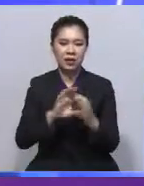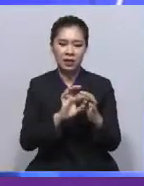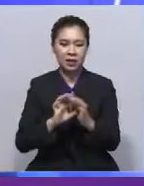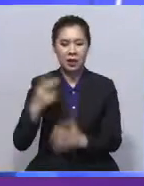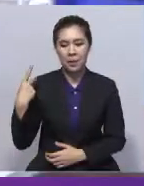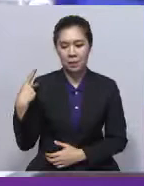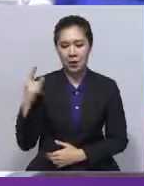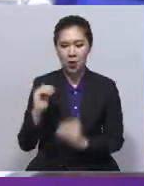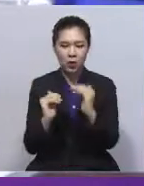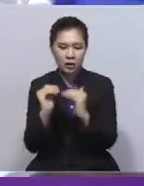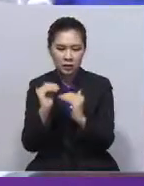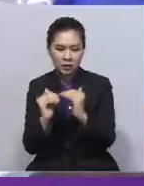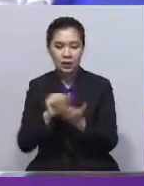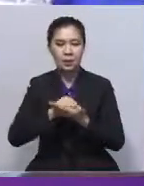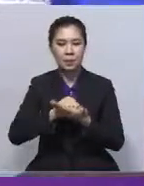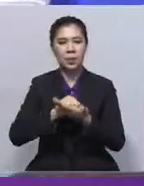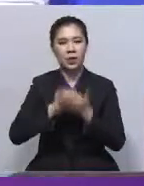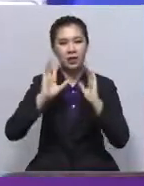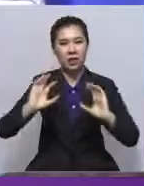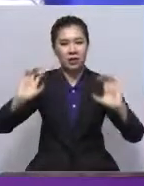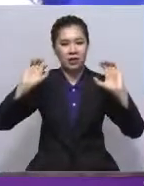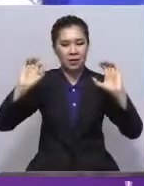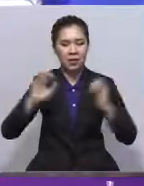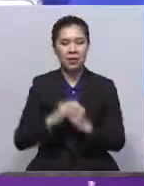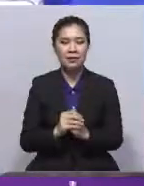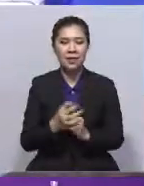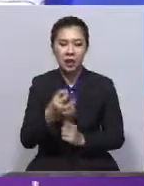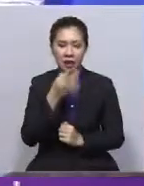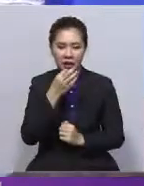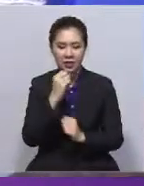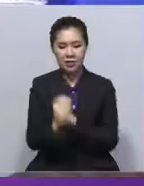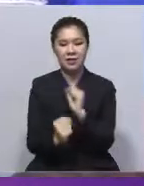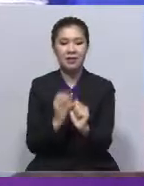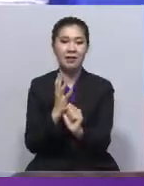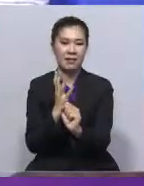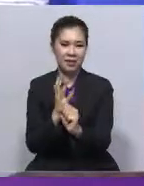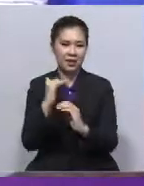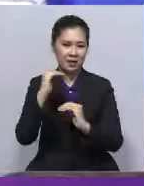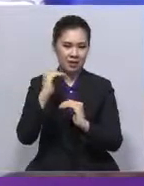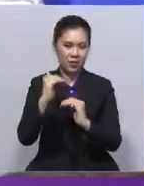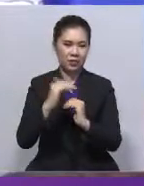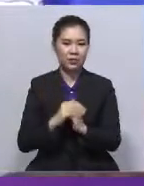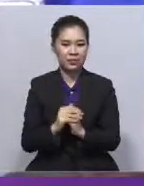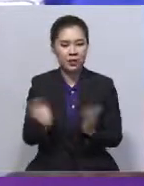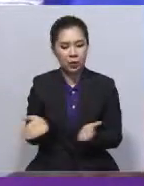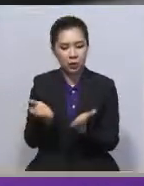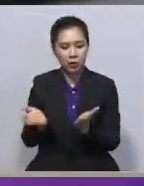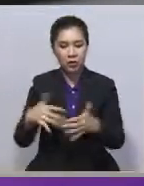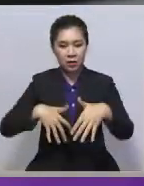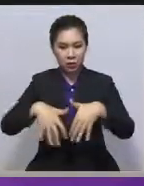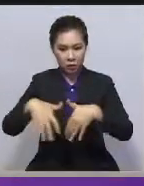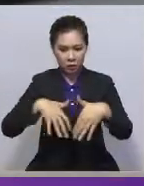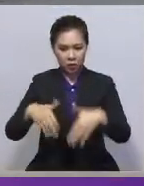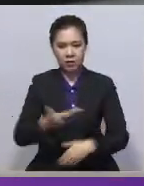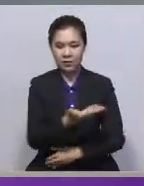ชน์และการบริการของรัฐให้แก่บุคคลต่างๆที่มีอาชีพนะครับภายใน5ปีรวมทั้งการส่งเสริมให้ชุมชนส่วนใหญ่นะครับมีความ